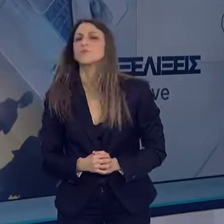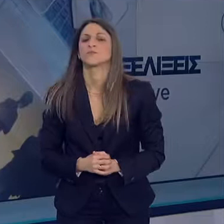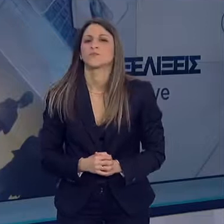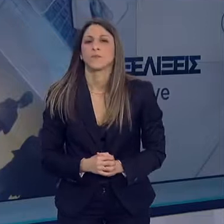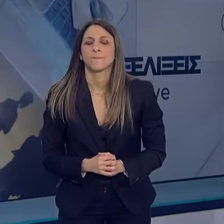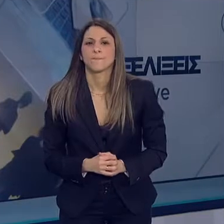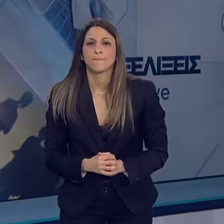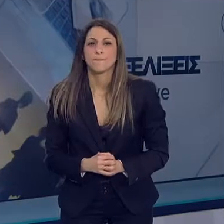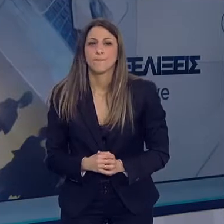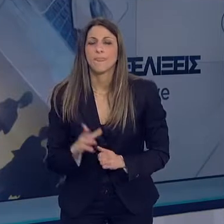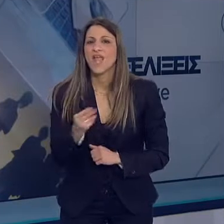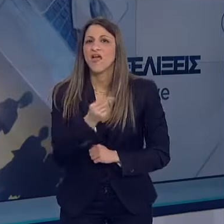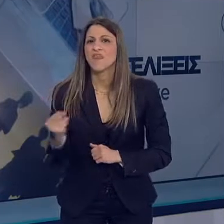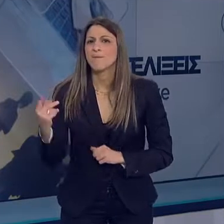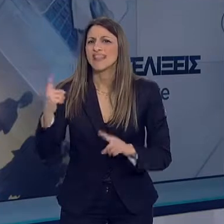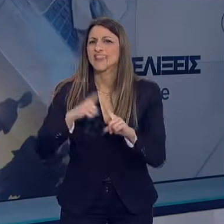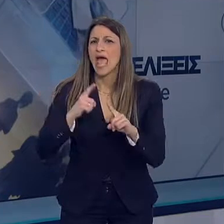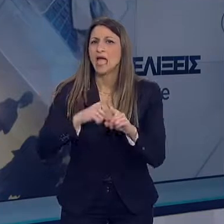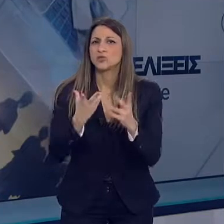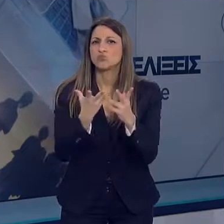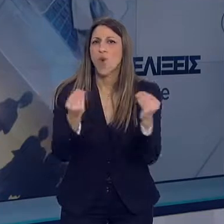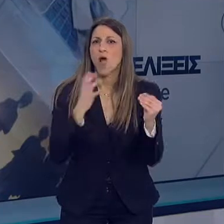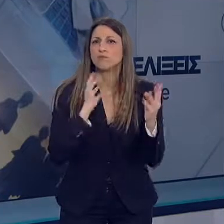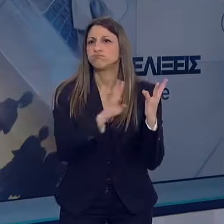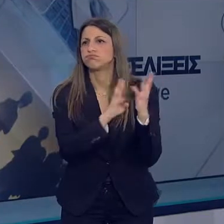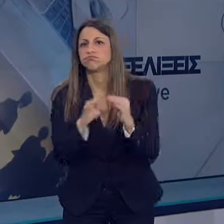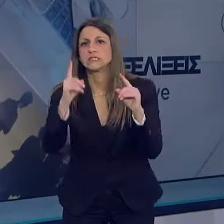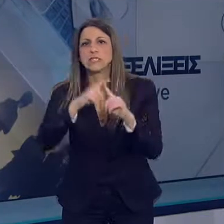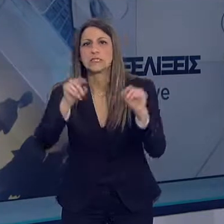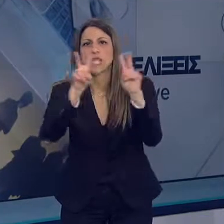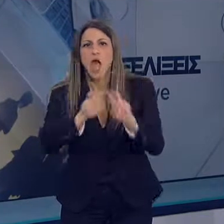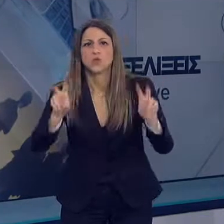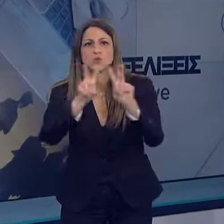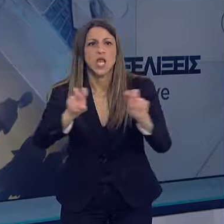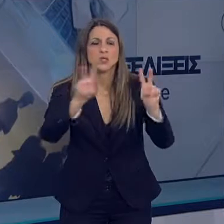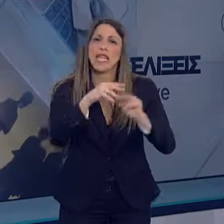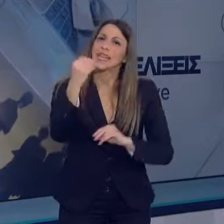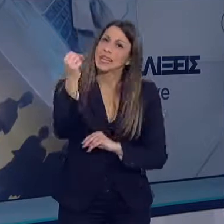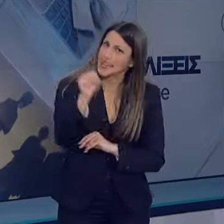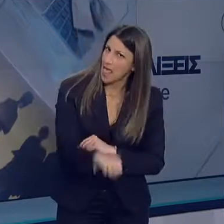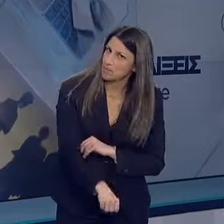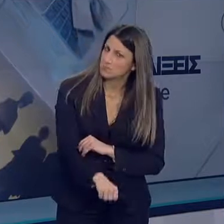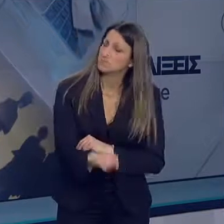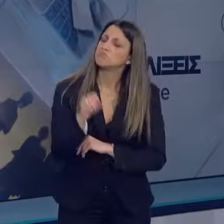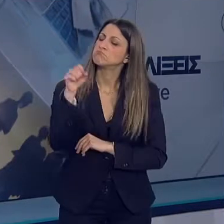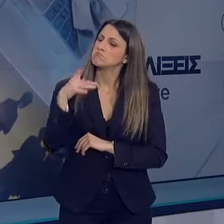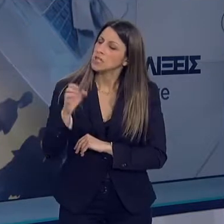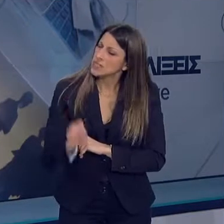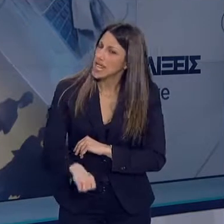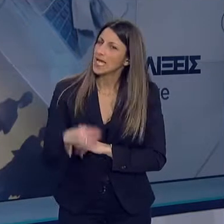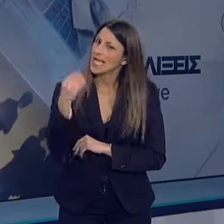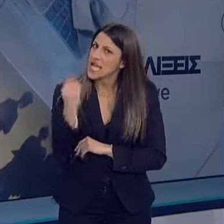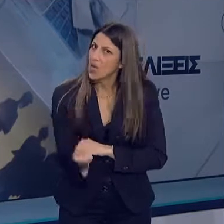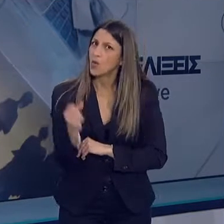βλέπαμε. Όσον αφορά το μαζικό έλεγχο, βεβαίως και χρησιμοποιείται σαν εργαλείο και βεβαίως αυξάνονται οι ενδείξεις και τα κριτήρια με τα